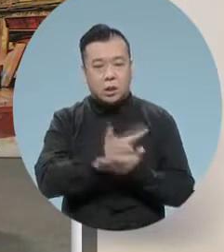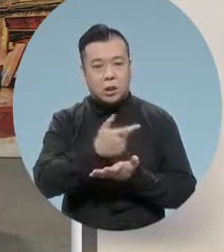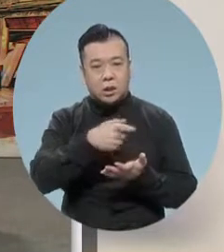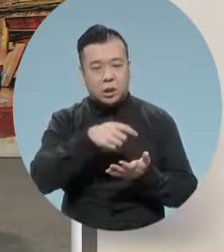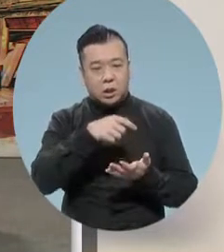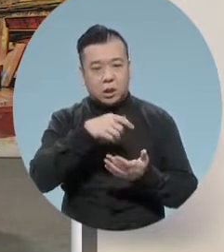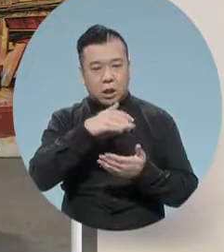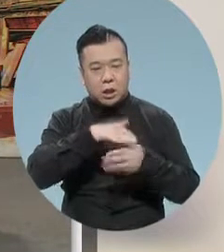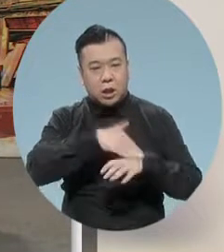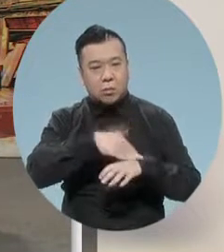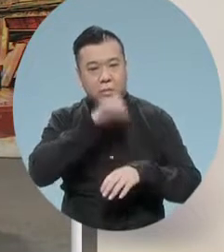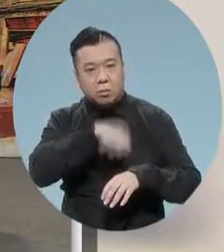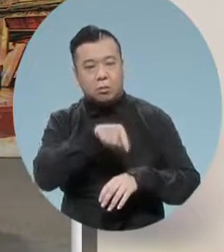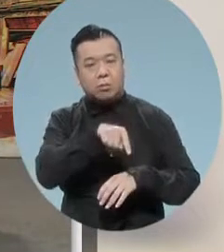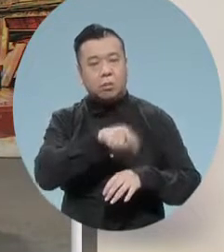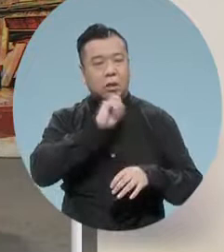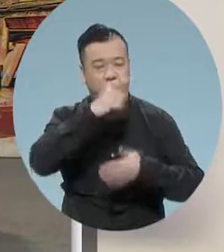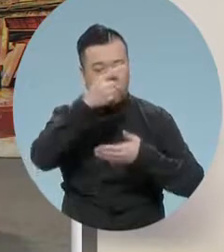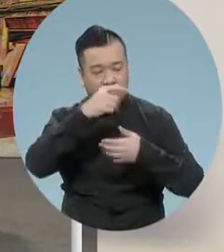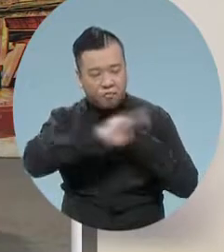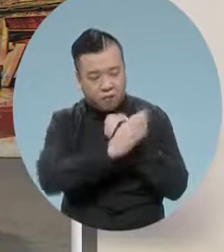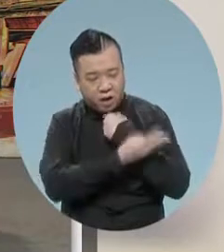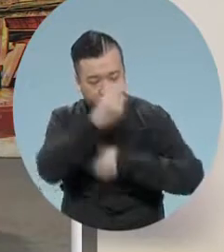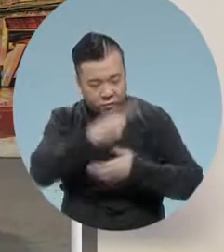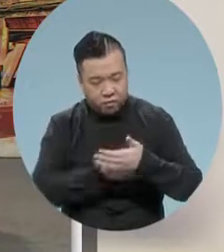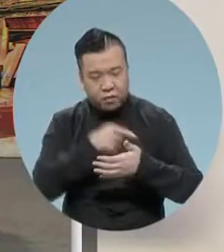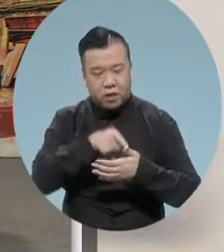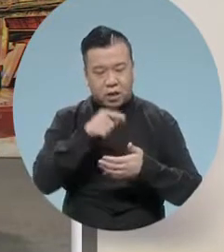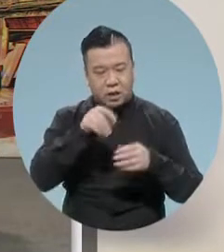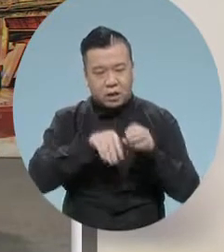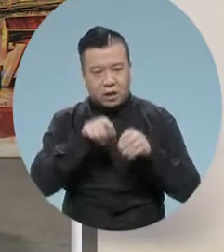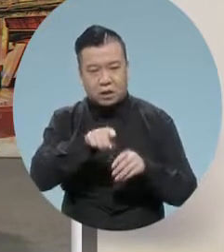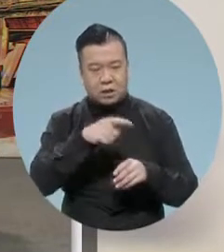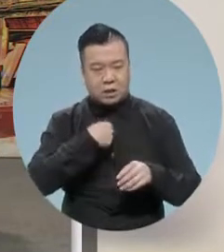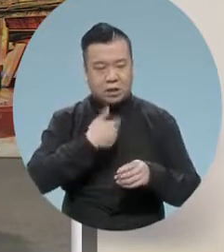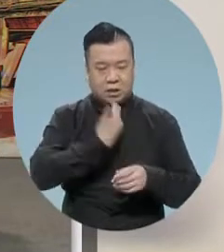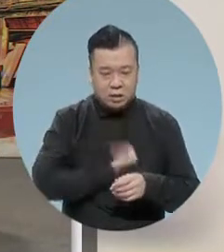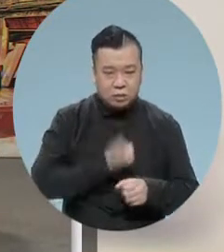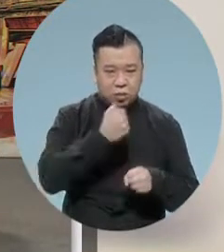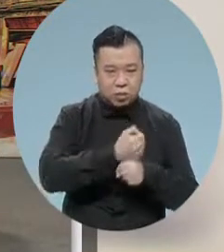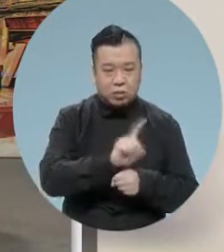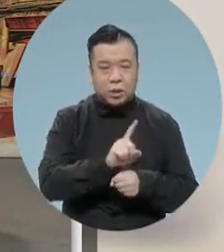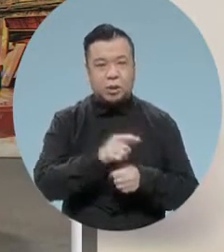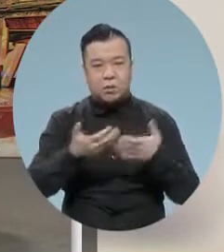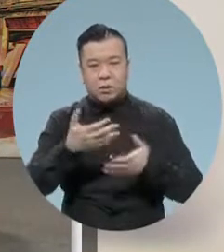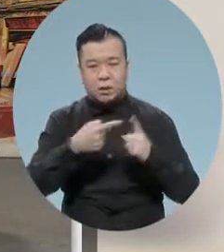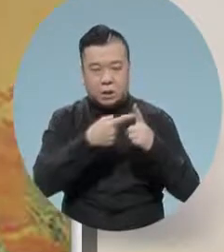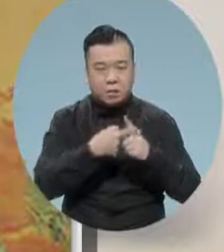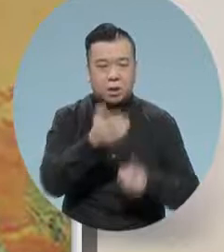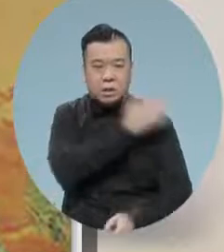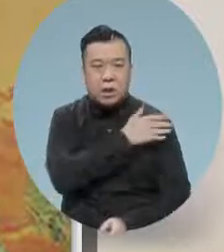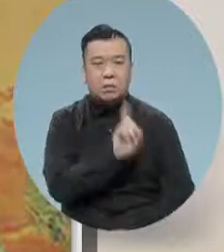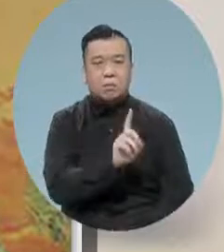要的那个对于法制建设的方向。第一，就是权利义务相适应，就是讲紧公民啊、国民的